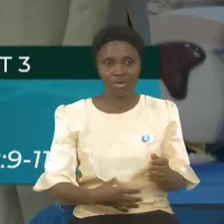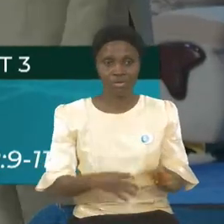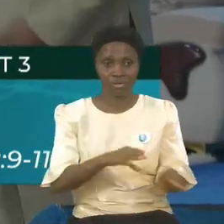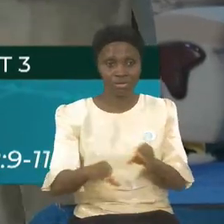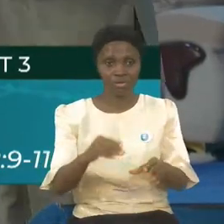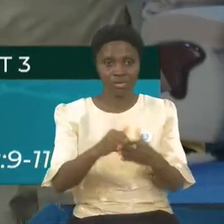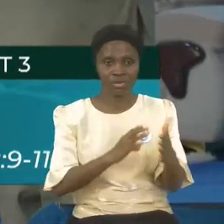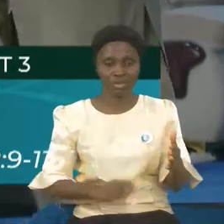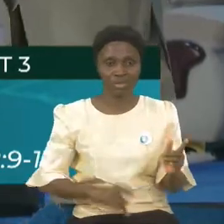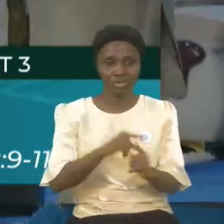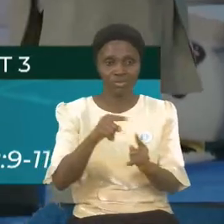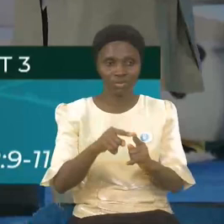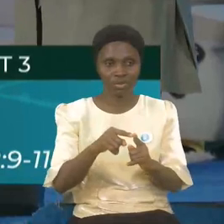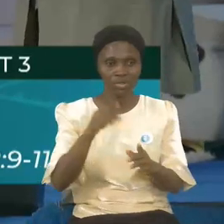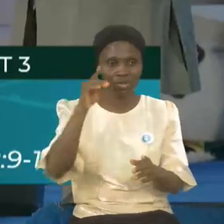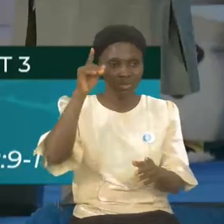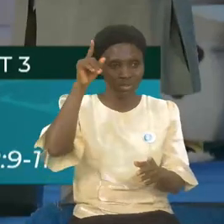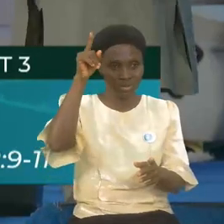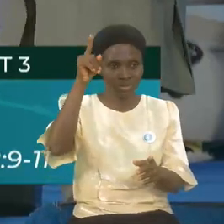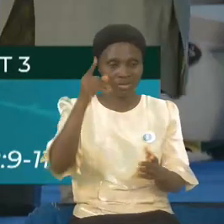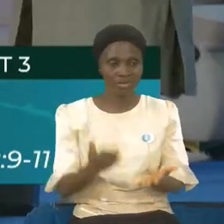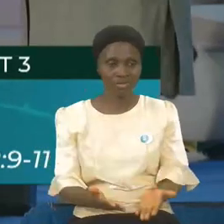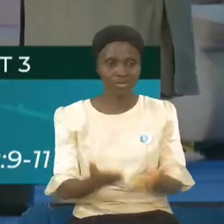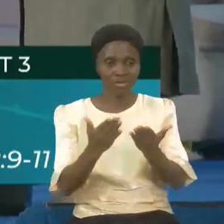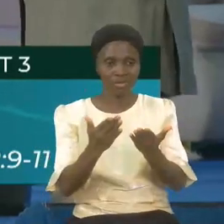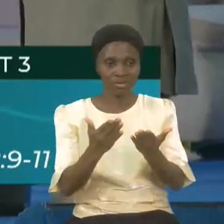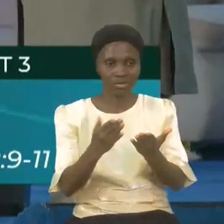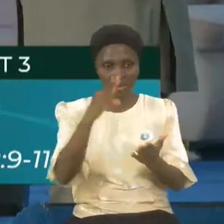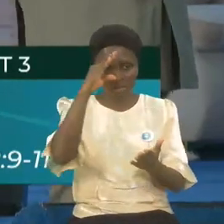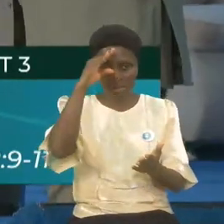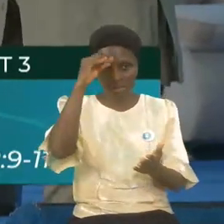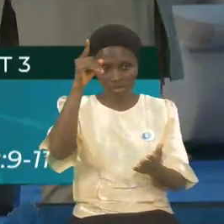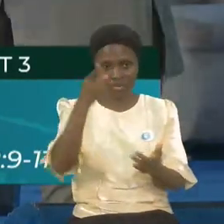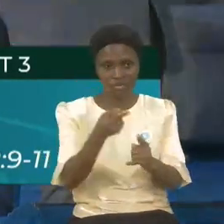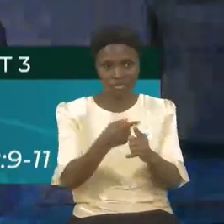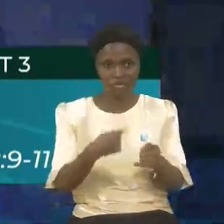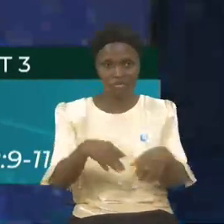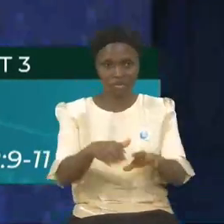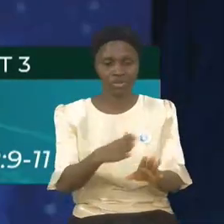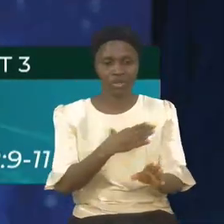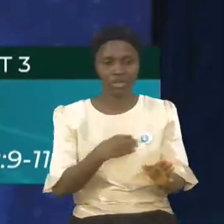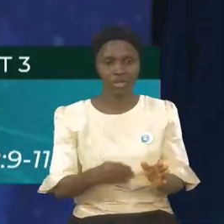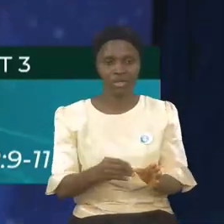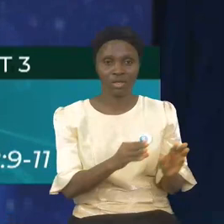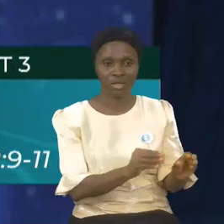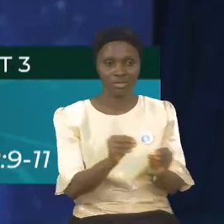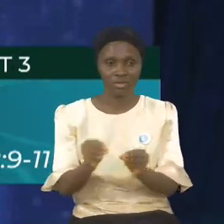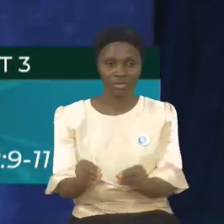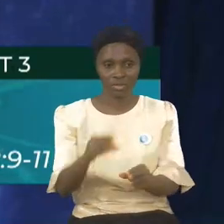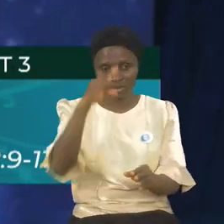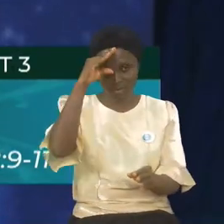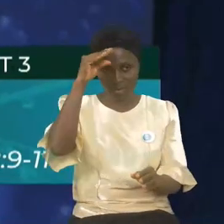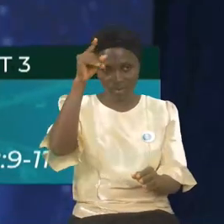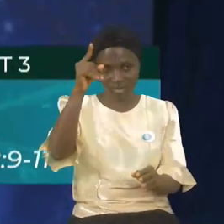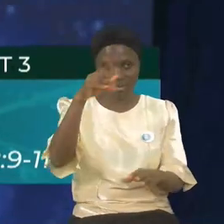il a déployé en Christ dans le ressuscitant des morts et en le faisant soit à sa droite dans les